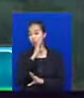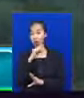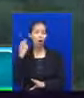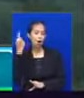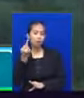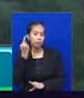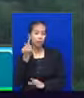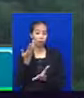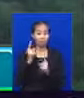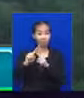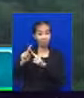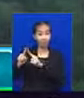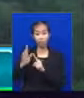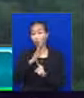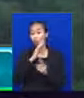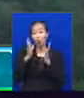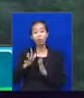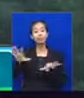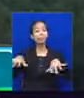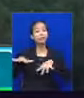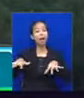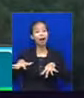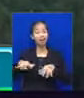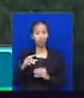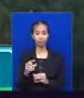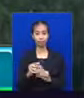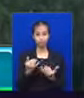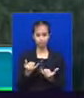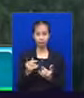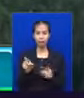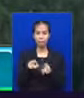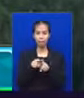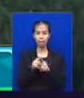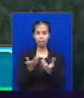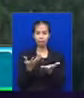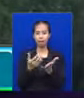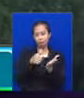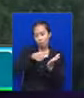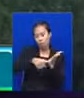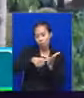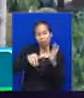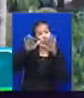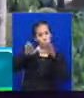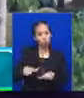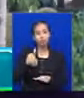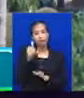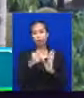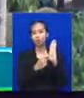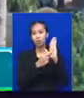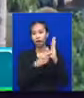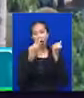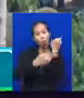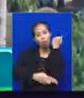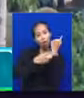องเที่ยวนะครับถ้าเป็นบุคคลธรรมดานะครับก็สามารถไปหักลดหย่อนได้นะครับก็อย่างเช่นค่าโรง